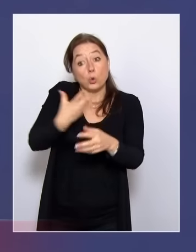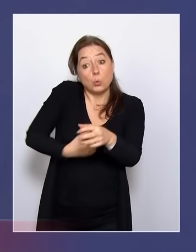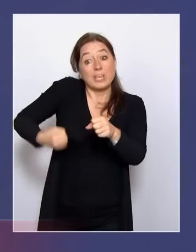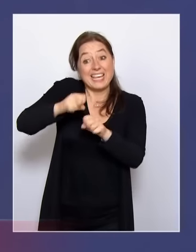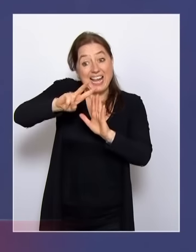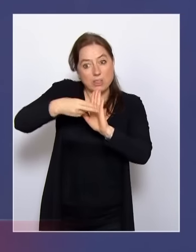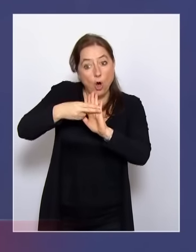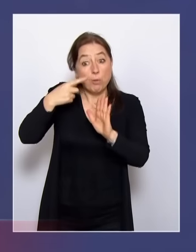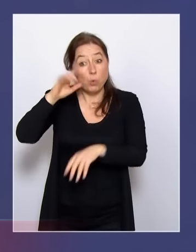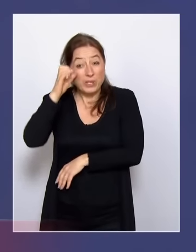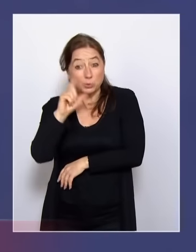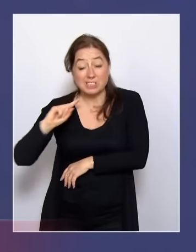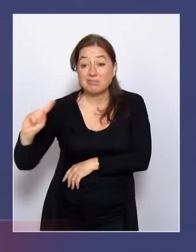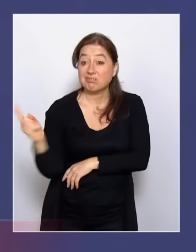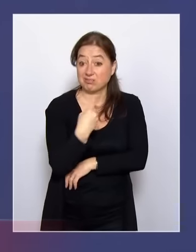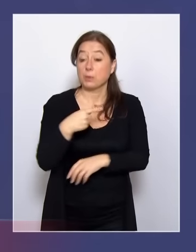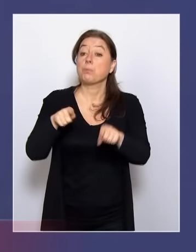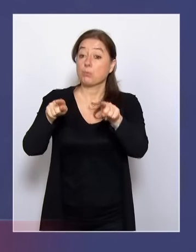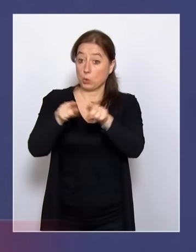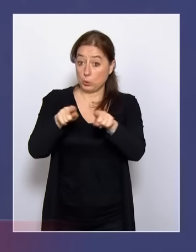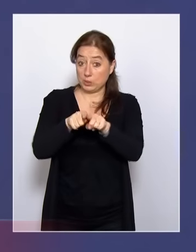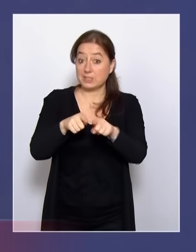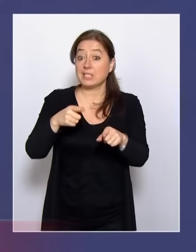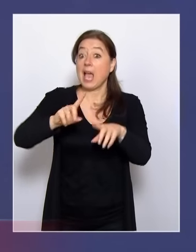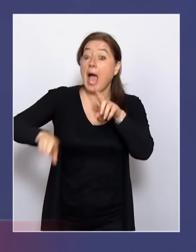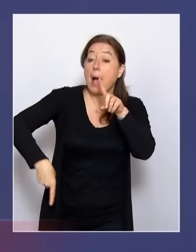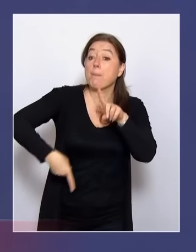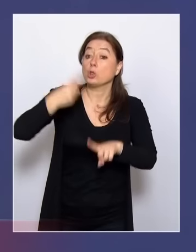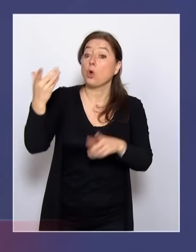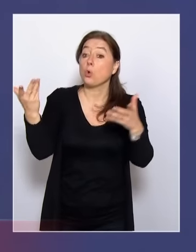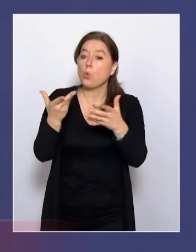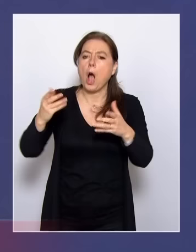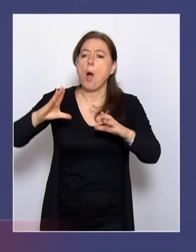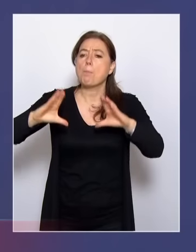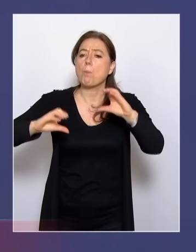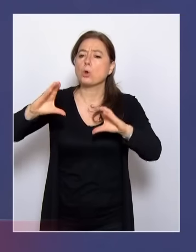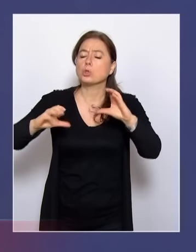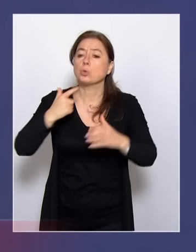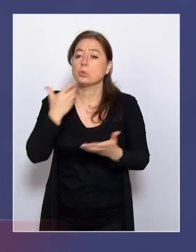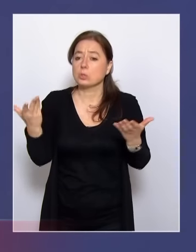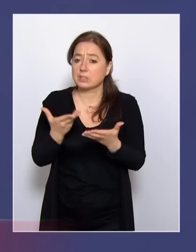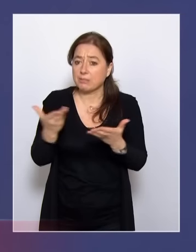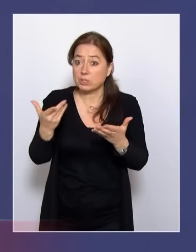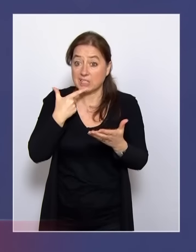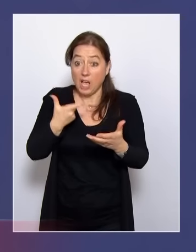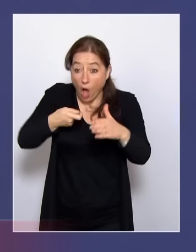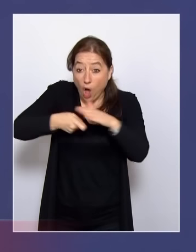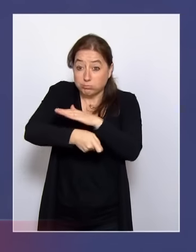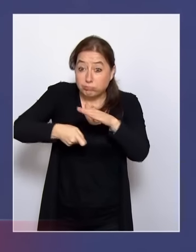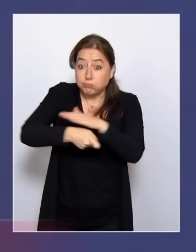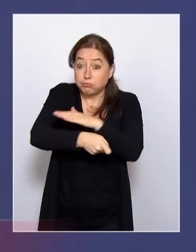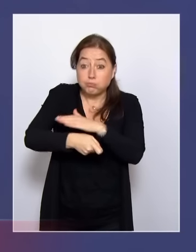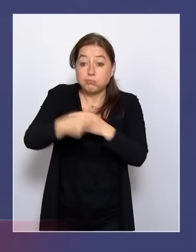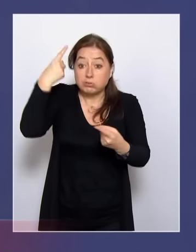en oeuvre. Nous devons revenir au principe de proportionnalité, c'est-à-dire plus d'ambition sur les grands enjeux, plus d